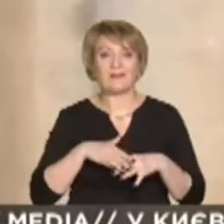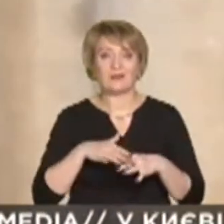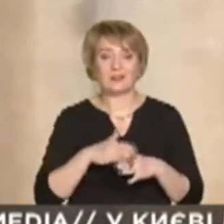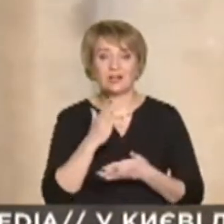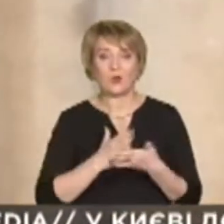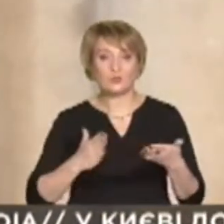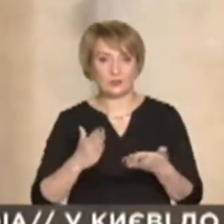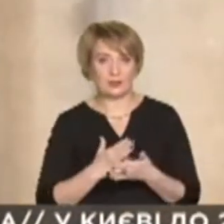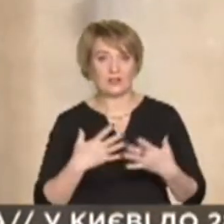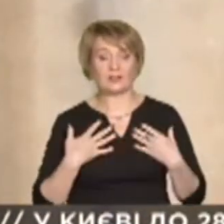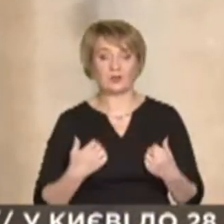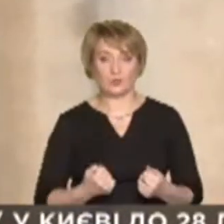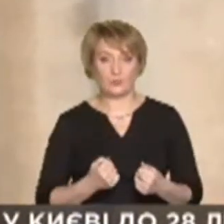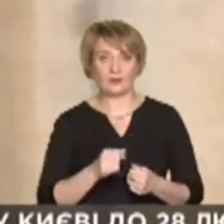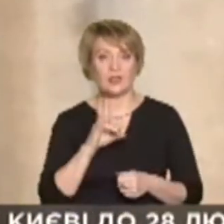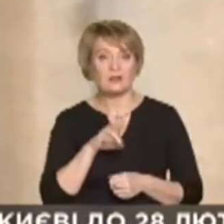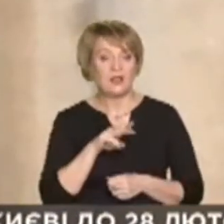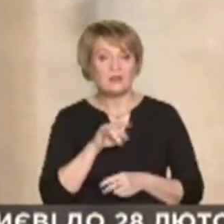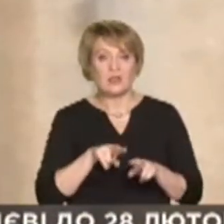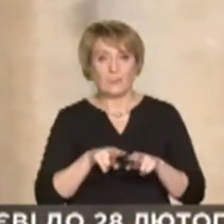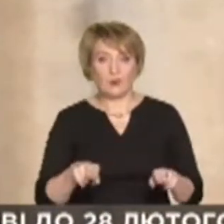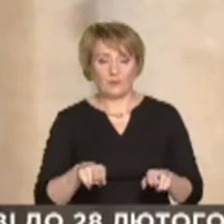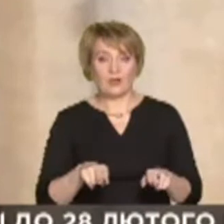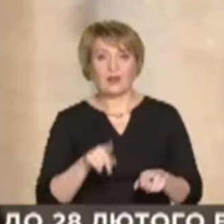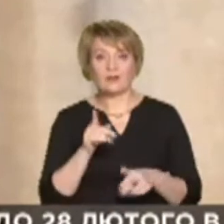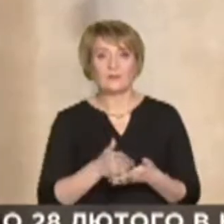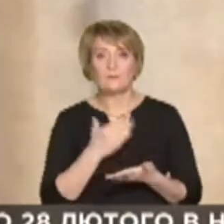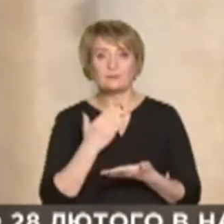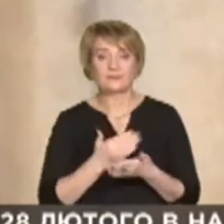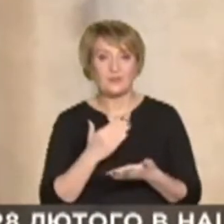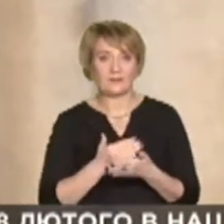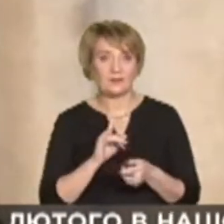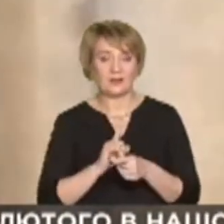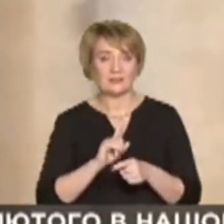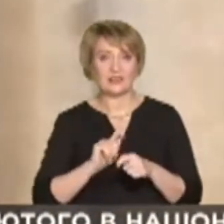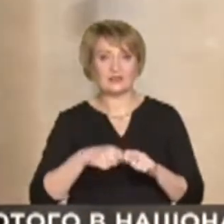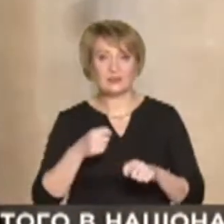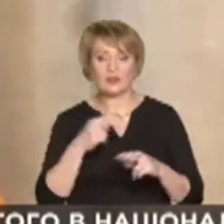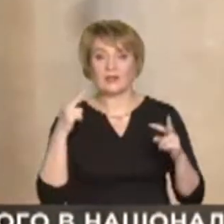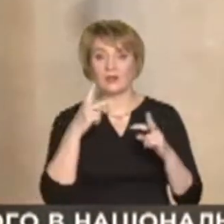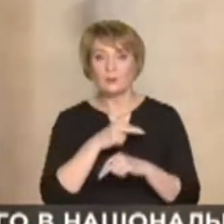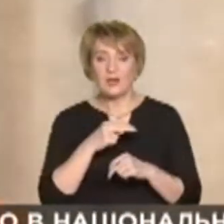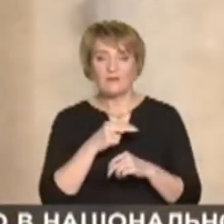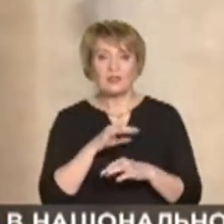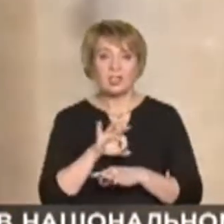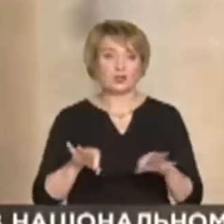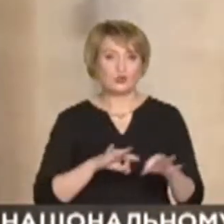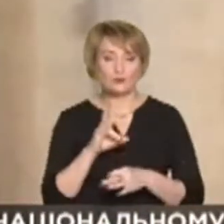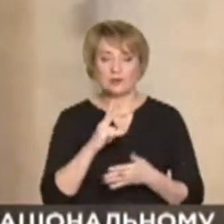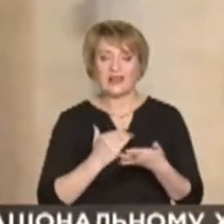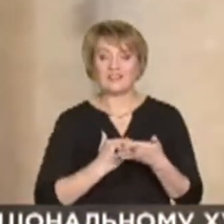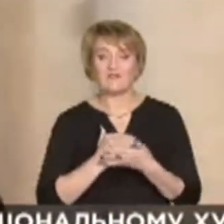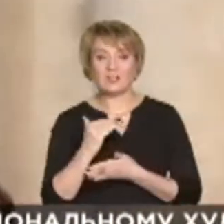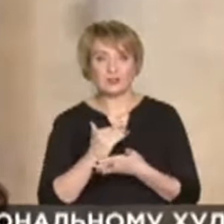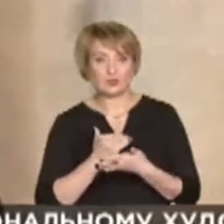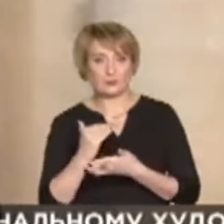абсолютно повноцінна, вона є не типова, а типова. Вона є низько диференційована, тобто неправильної структури, невисоко